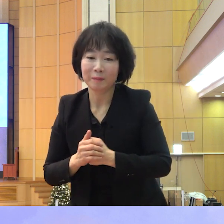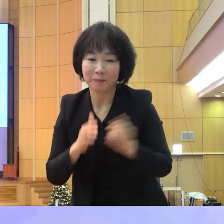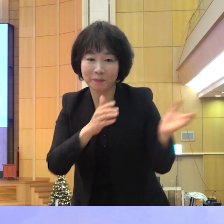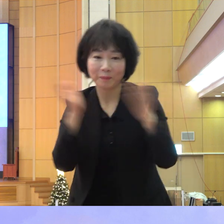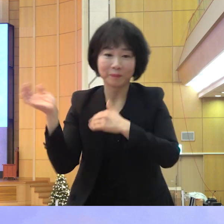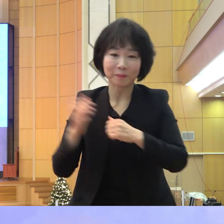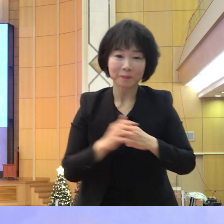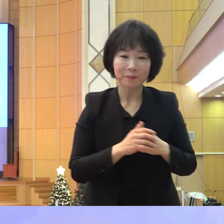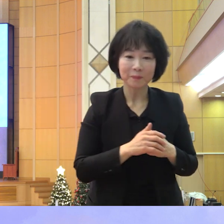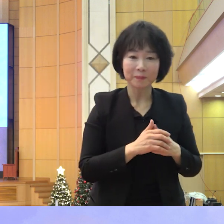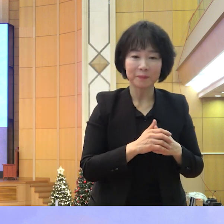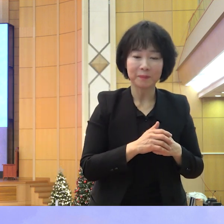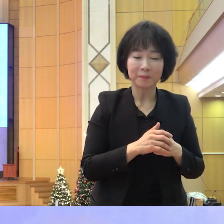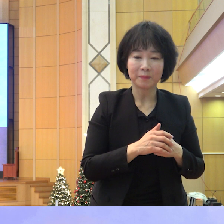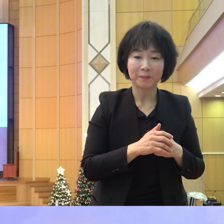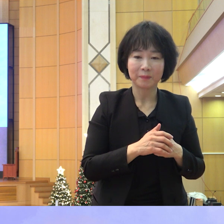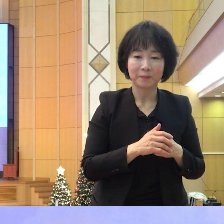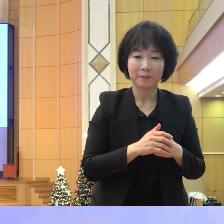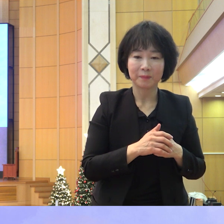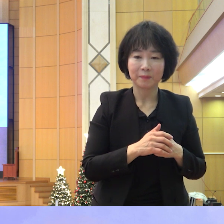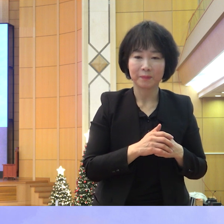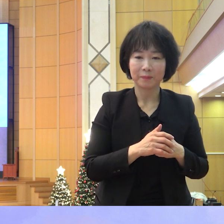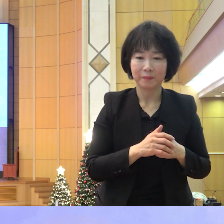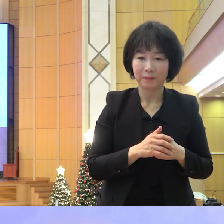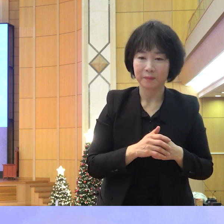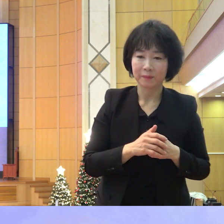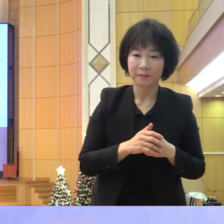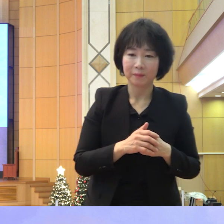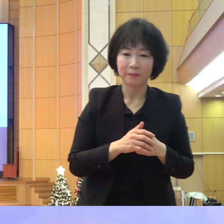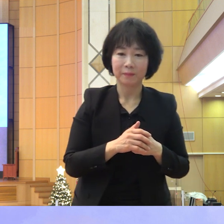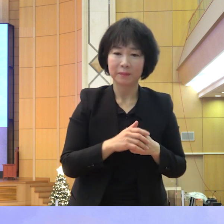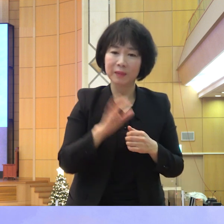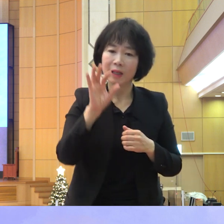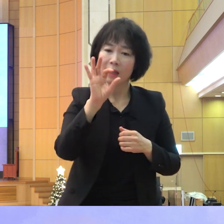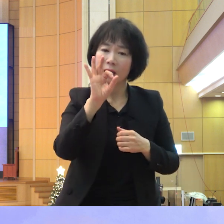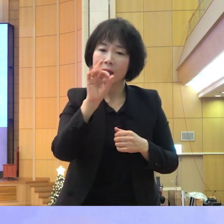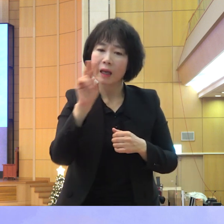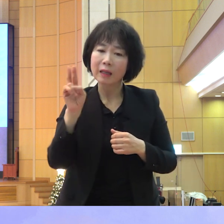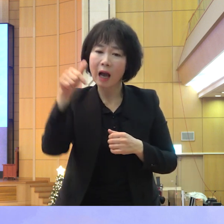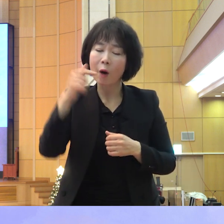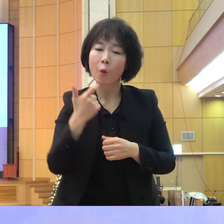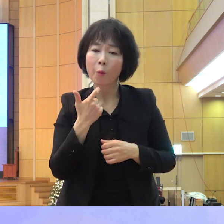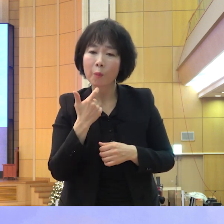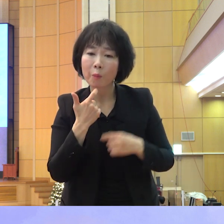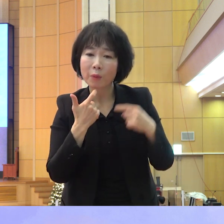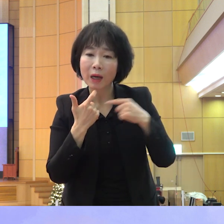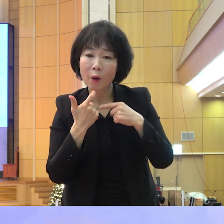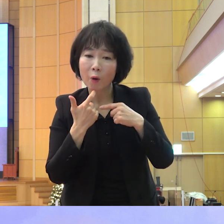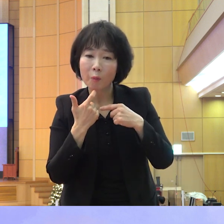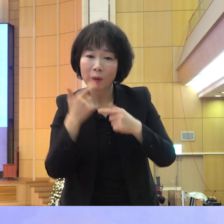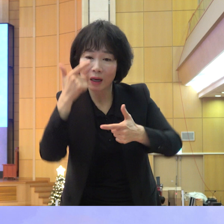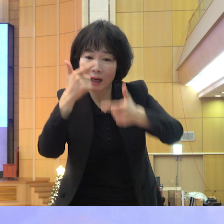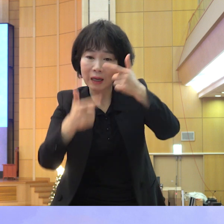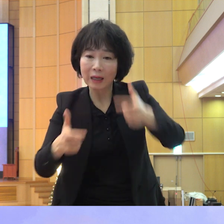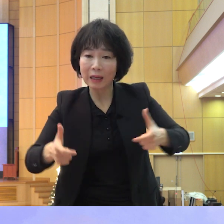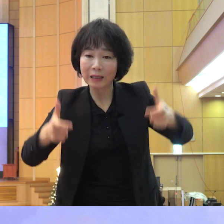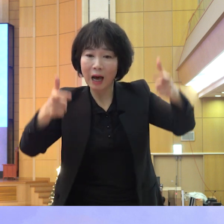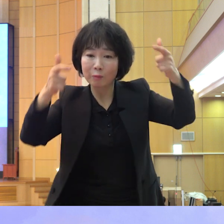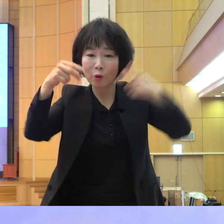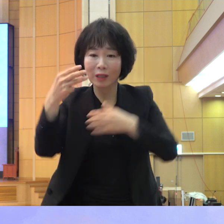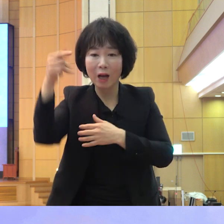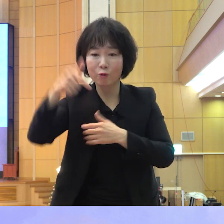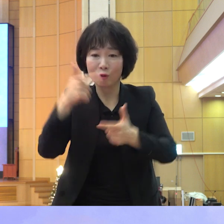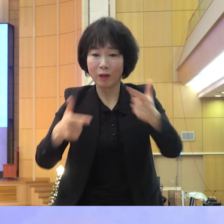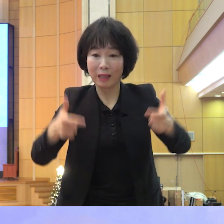창세기 30장 야곱을 보겠습니다. 이거 읽고 설명했습니다. 야곱이 버드나무와 살구나무와